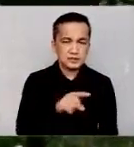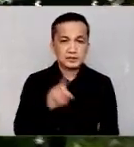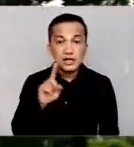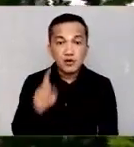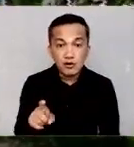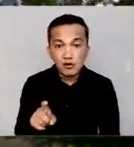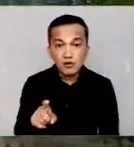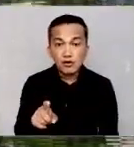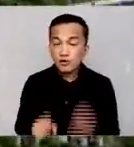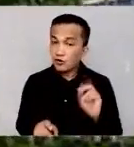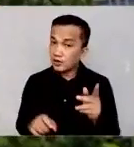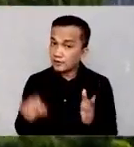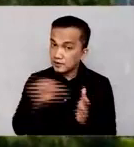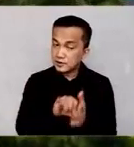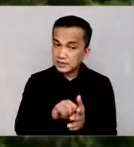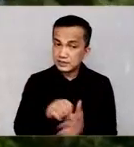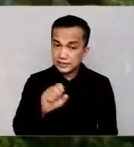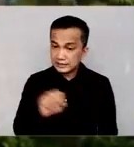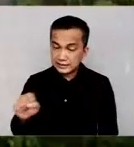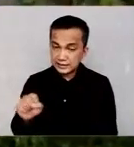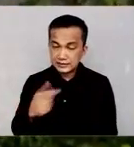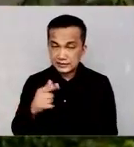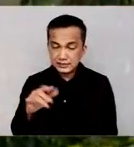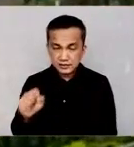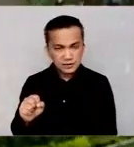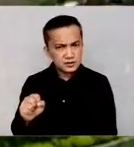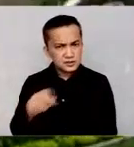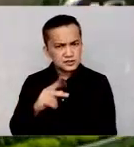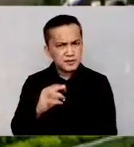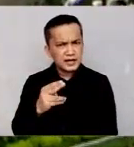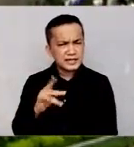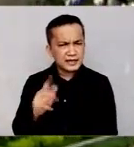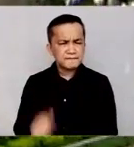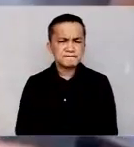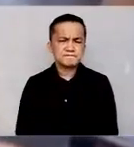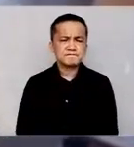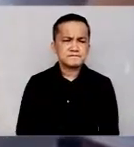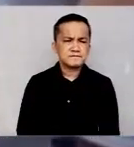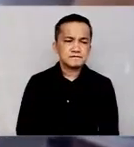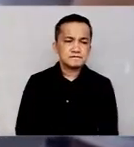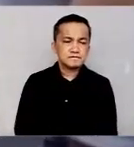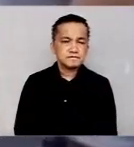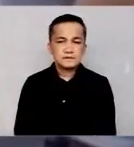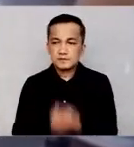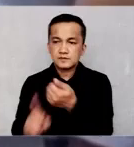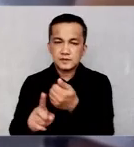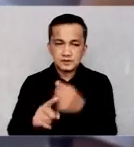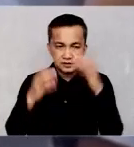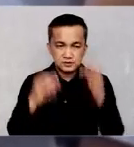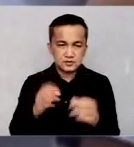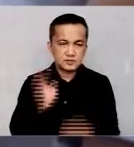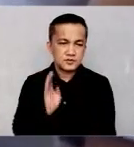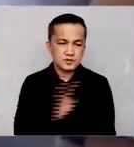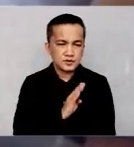okay lang ba mag-invest ang SSS at GSIS sa Maharlika? It's a decision of the board. Kaya may mga board, di ba? Well,